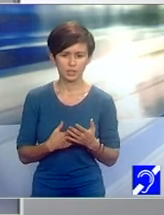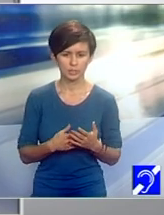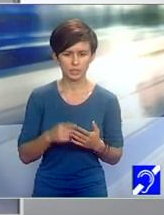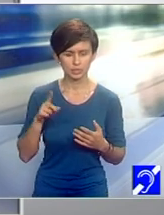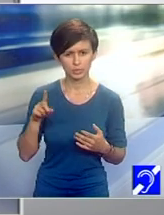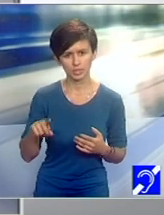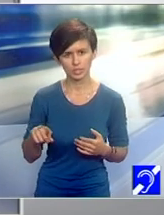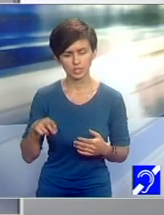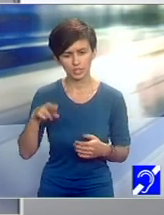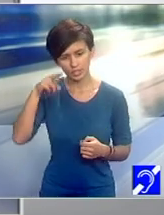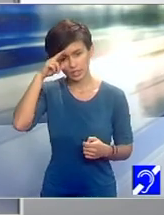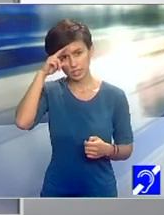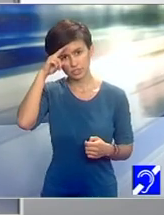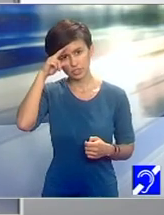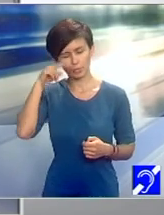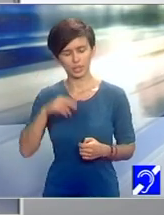germană